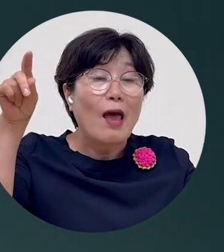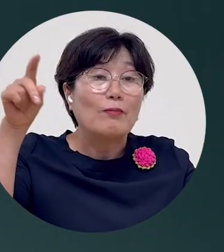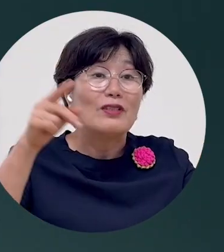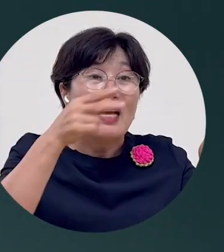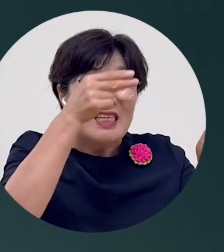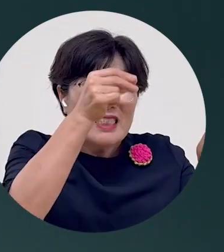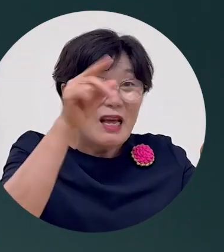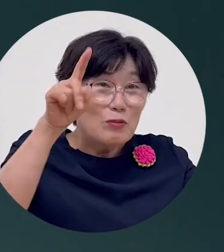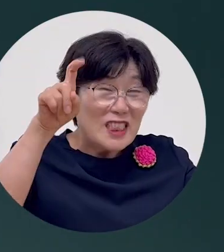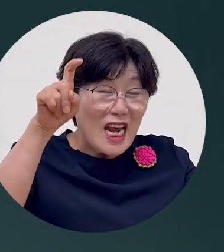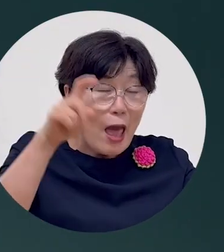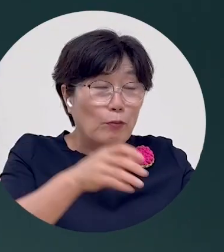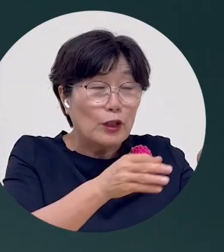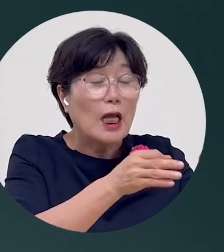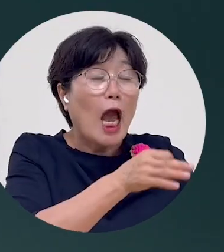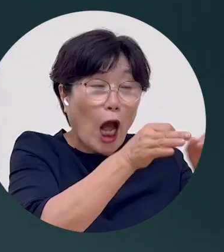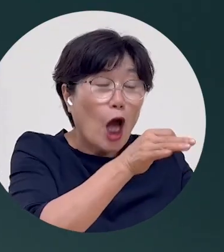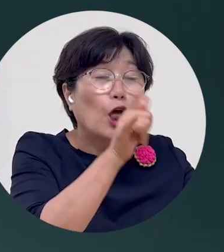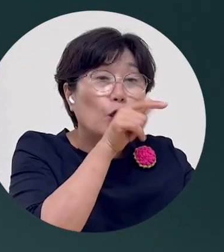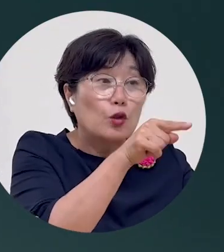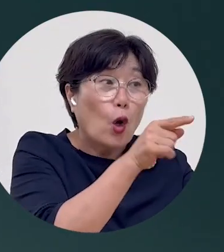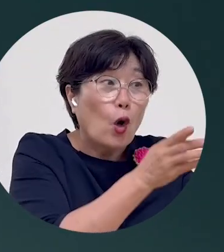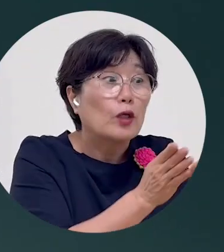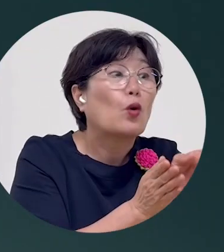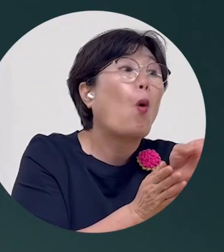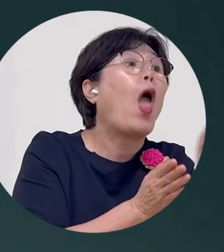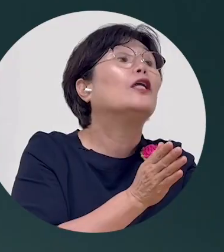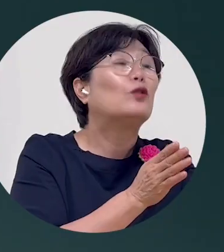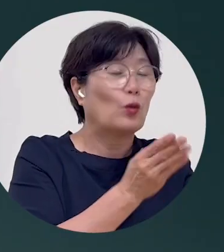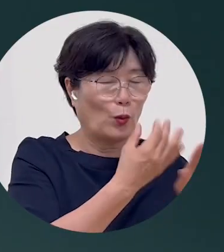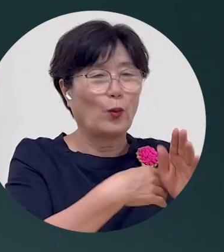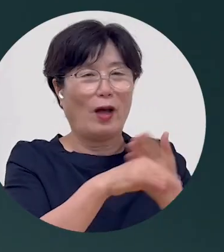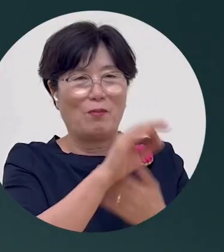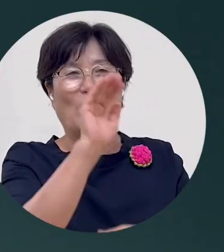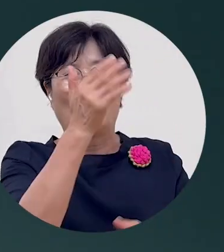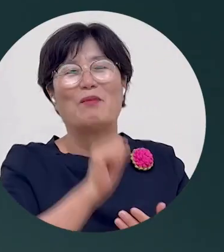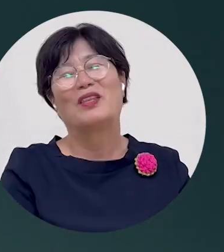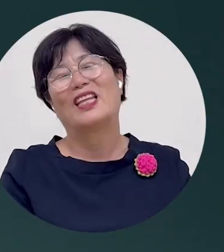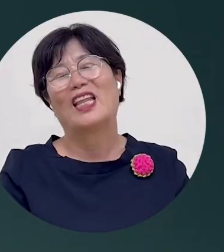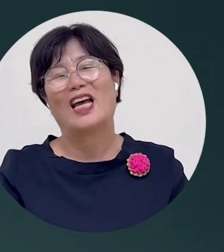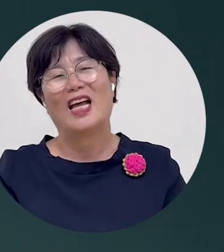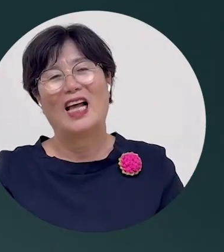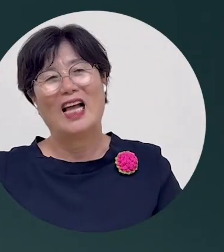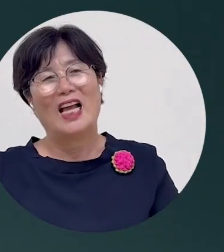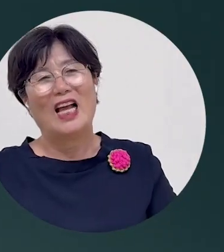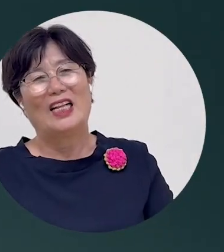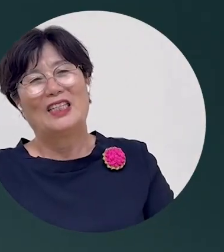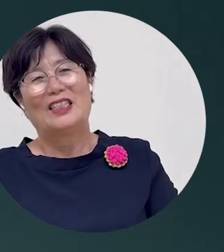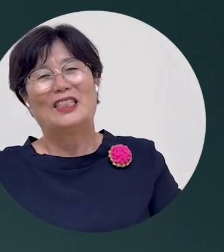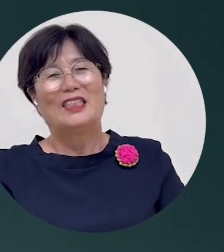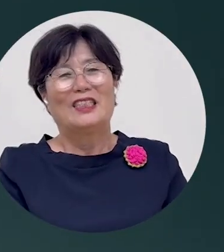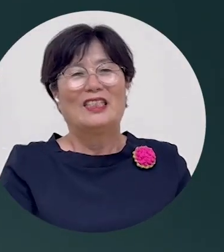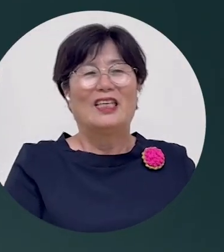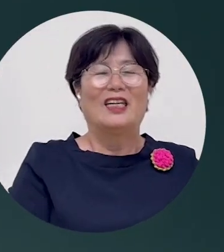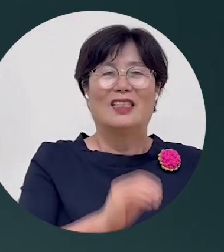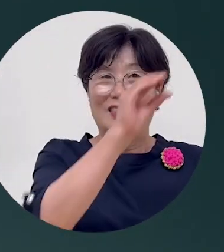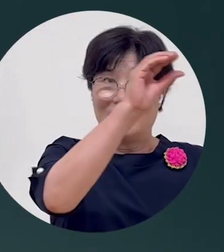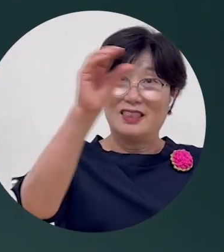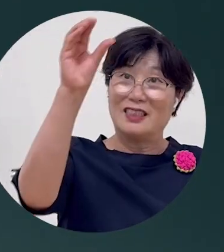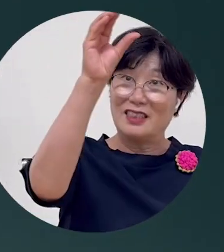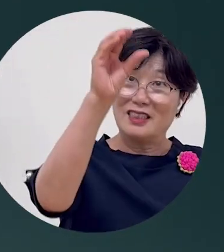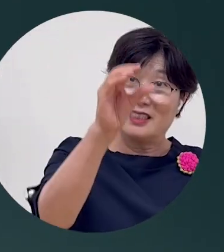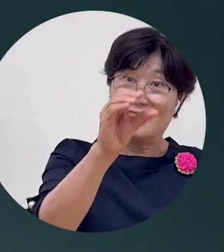세븐일레븐 편의점이 나오는데 거기에서 왼쪽으로 가시면 돼요. 자, 여러분,